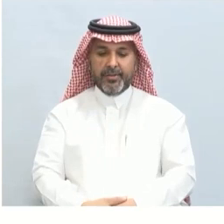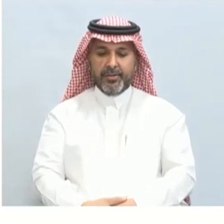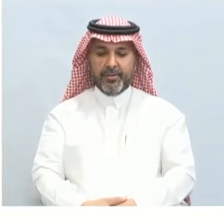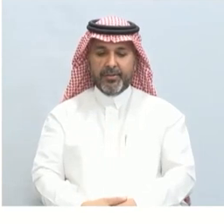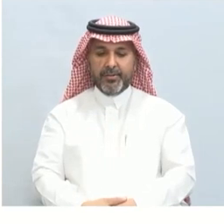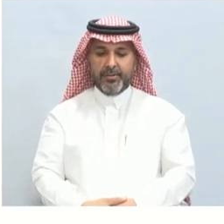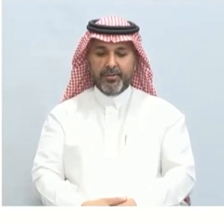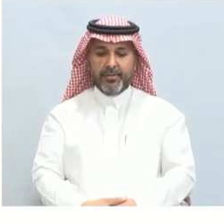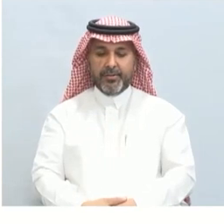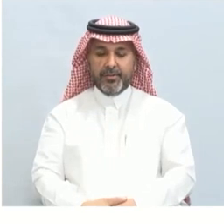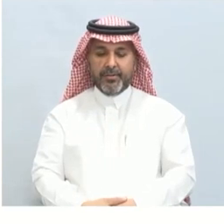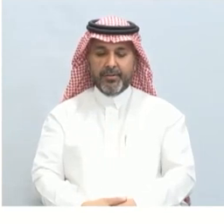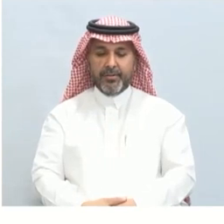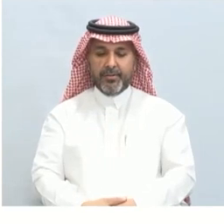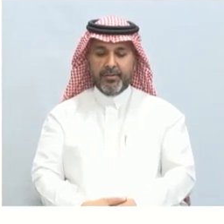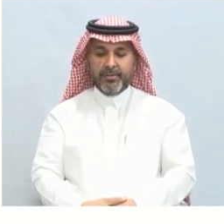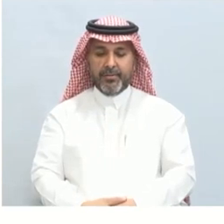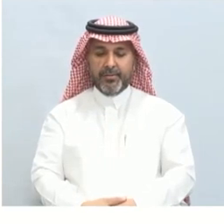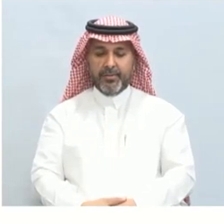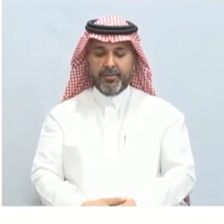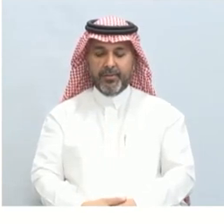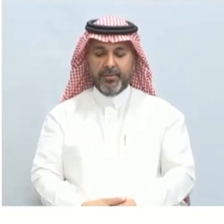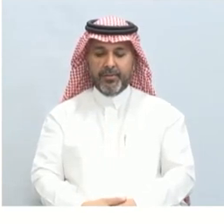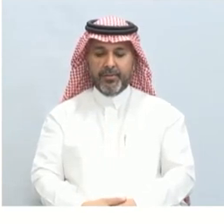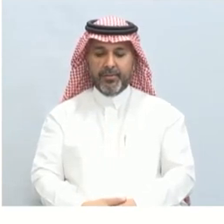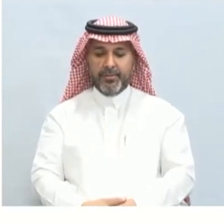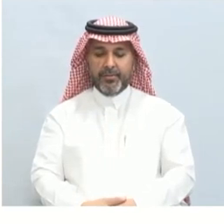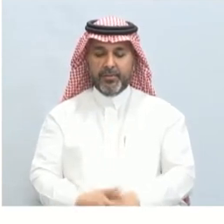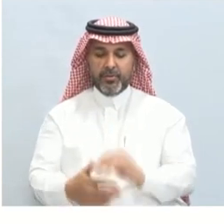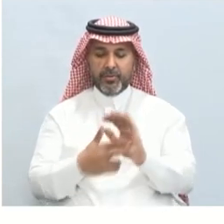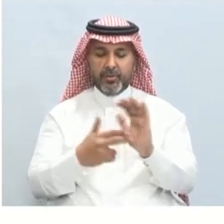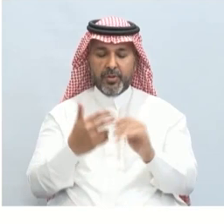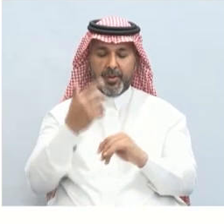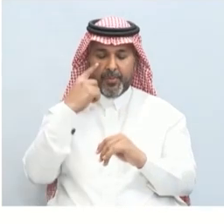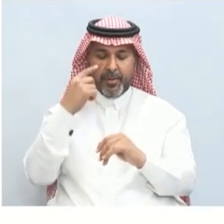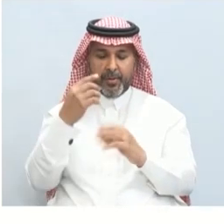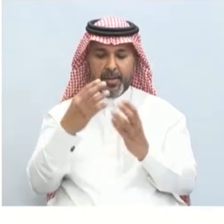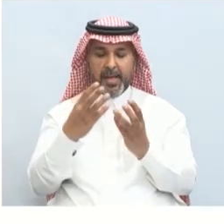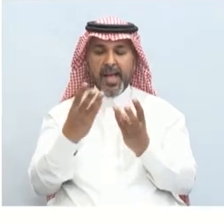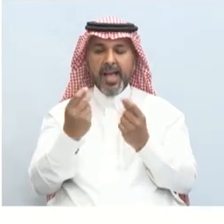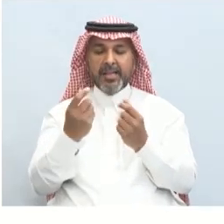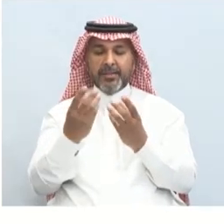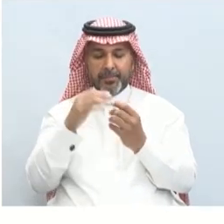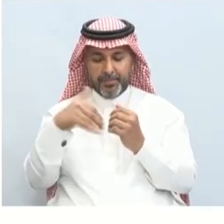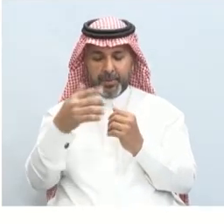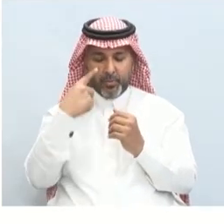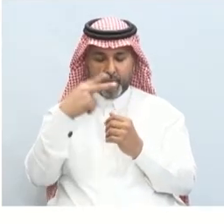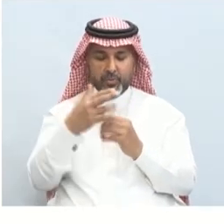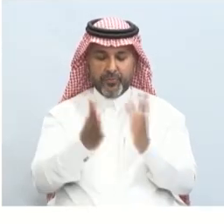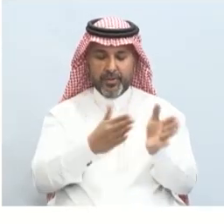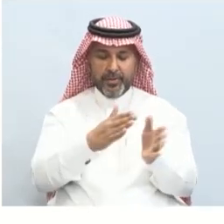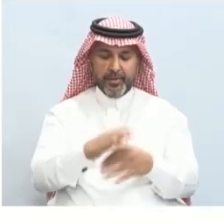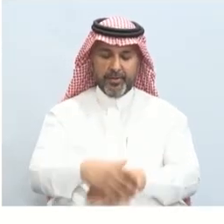فكتوريا اللي هي 11 فكتوريا 11 فكتوريا بتركها بحسبها بعد شويه لكن خلونا نشوف